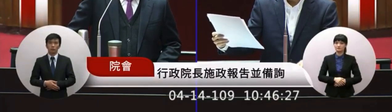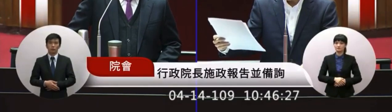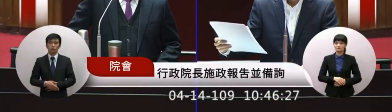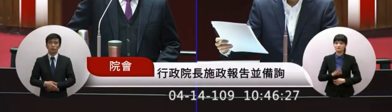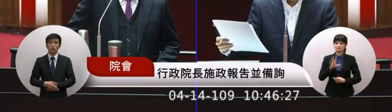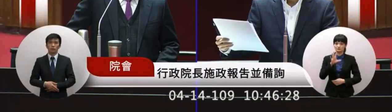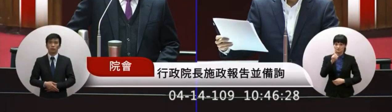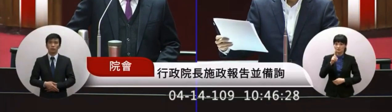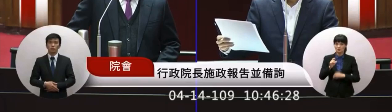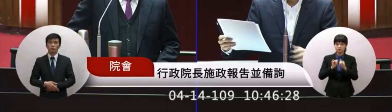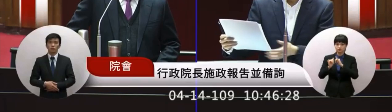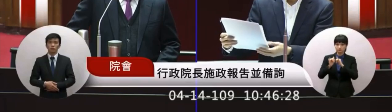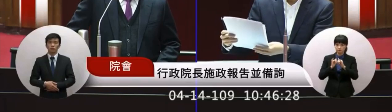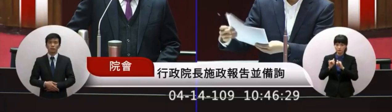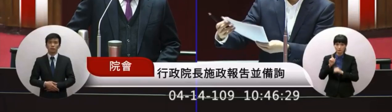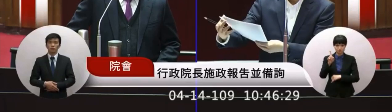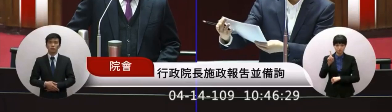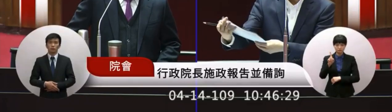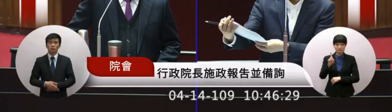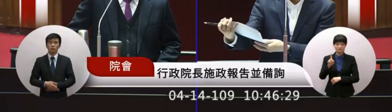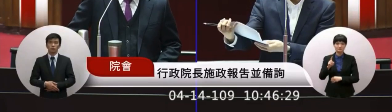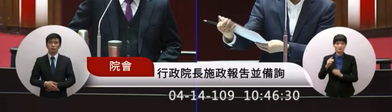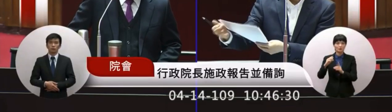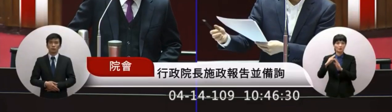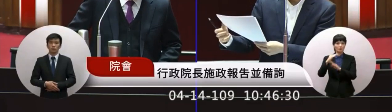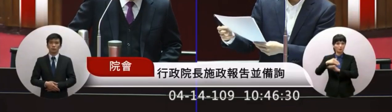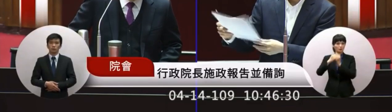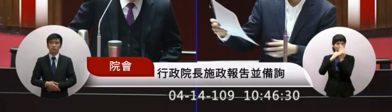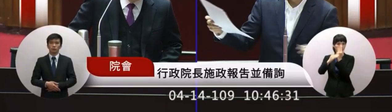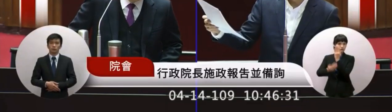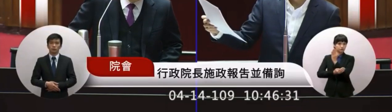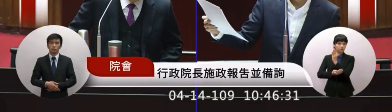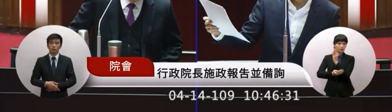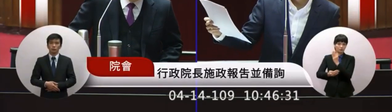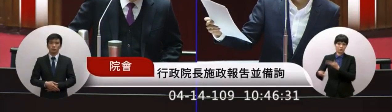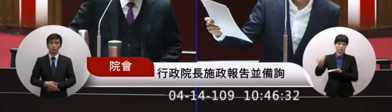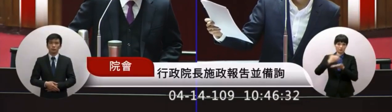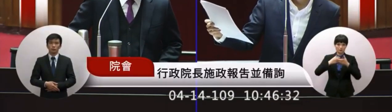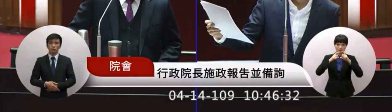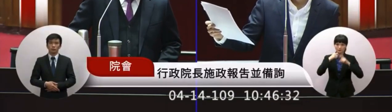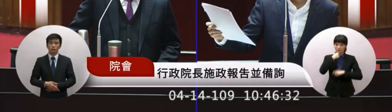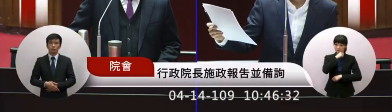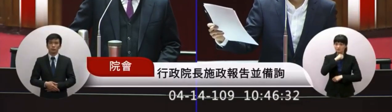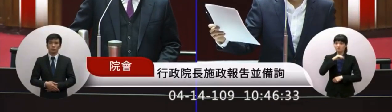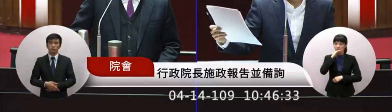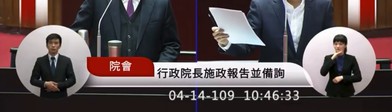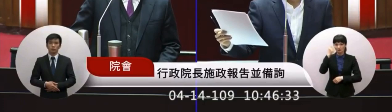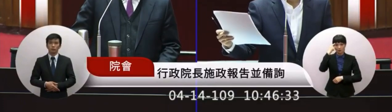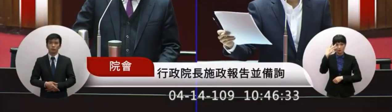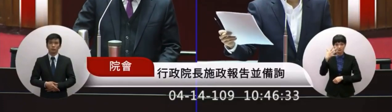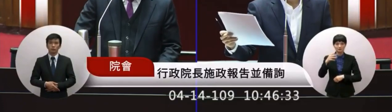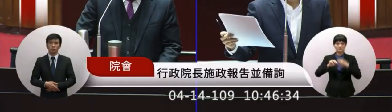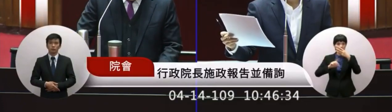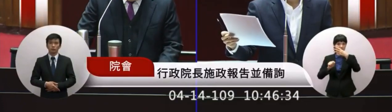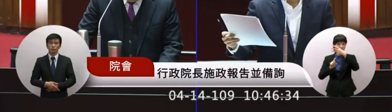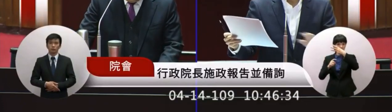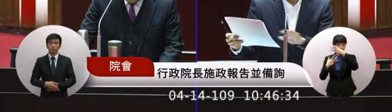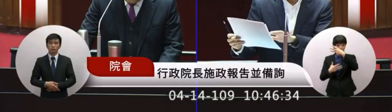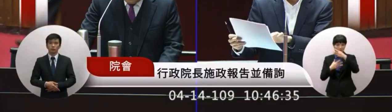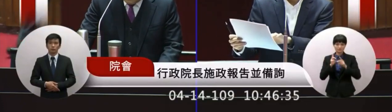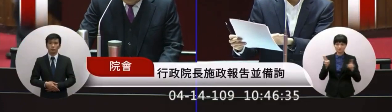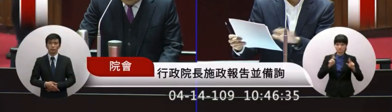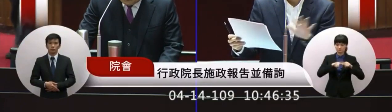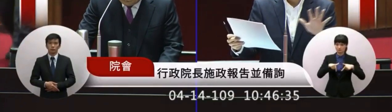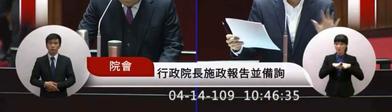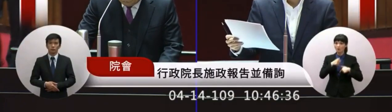个民众从杜拜返国，那隔了5天之后，3月18，指挥中心要求要追溯。